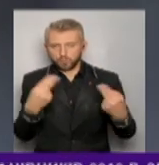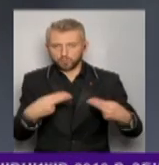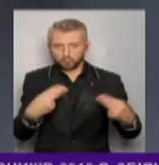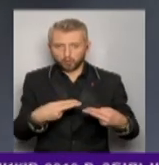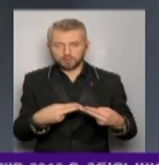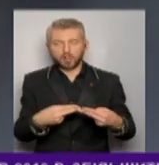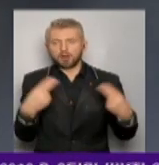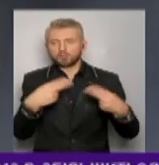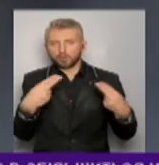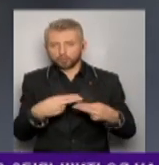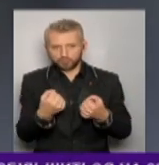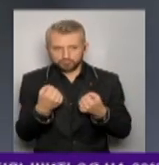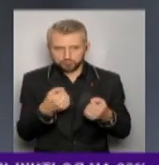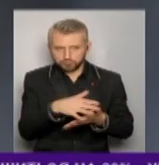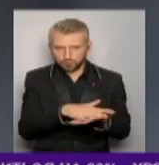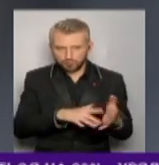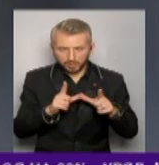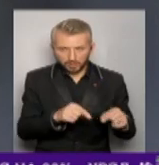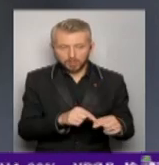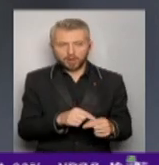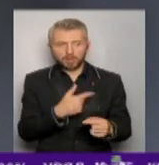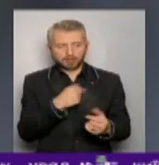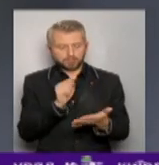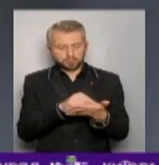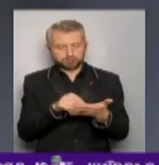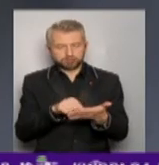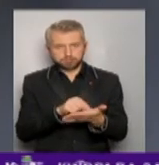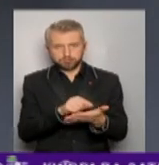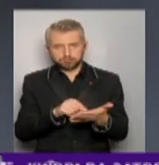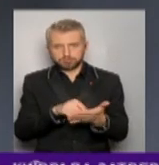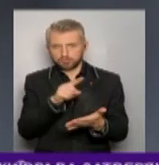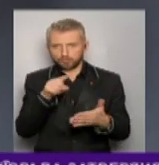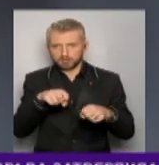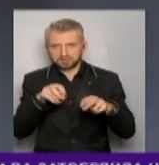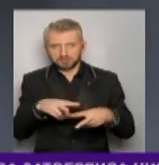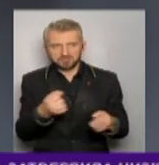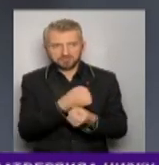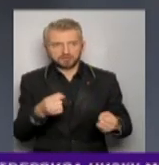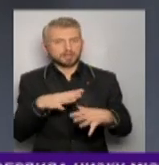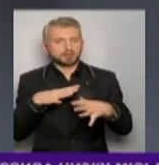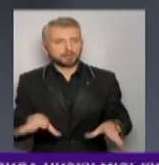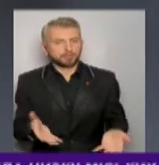Проехавший блокпост, я набрал указанный номер на телефоне, то есть взрыва не произошло,